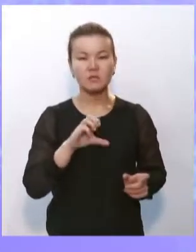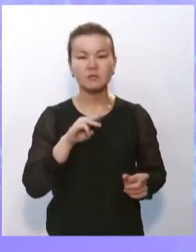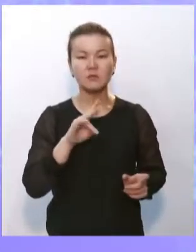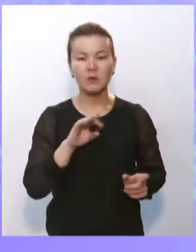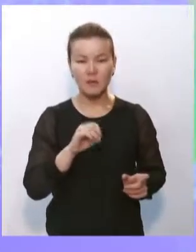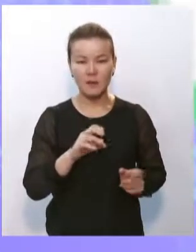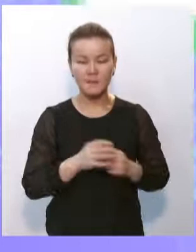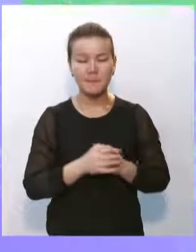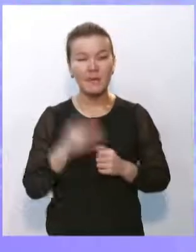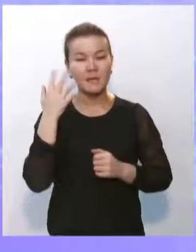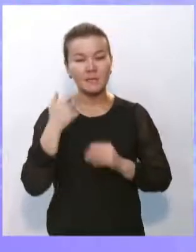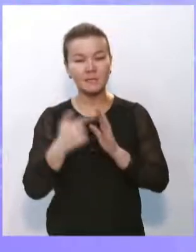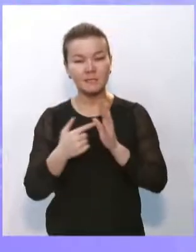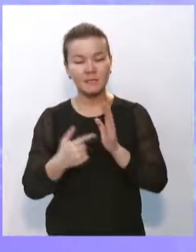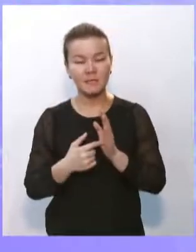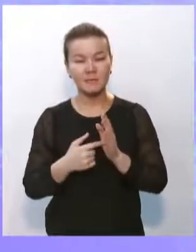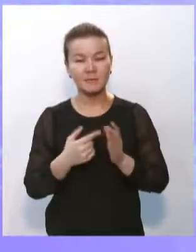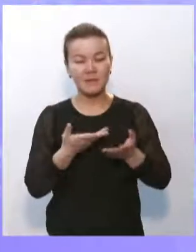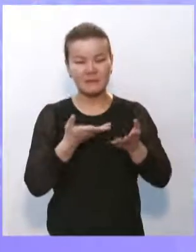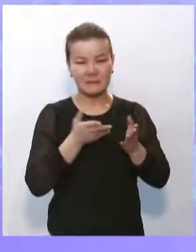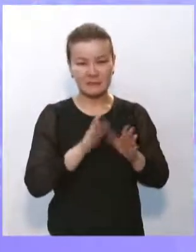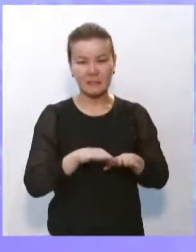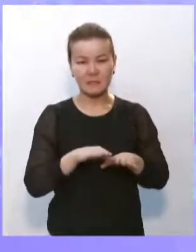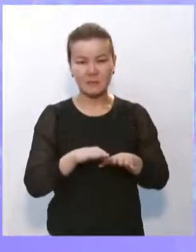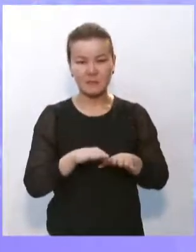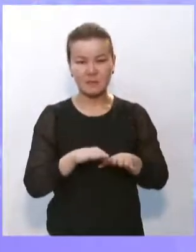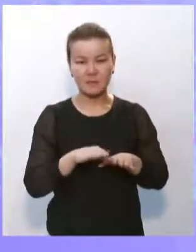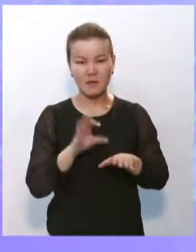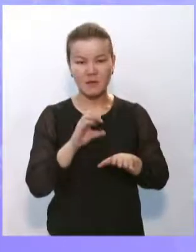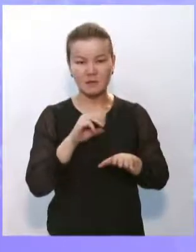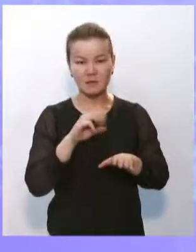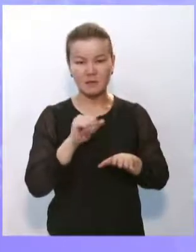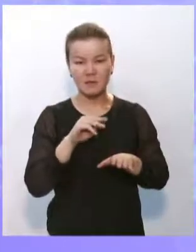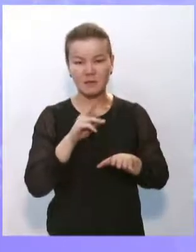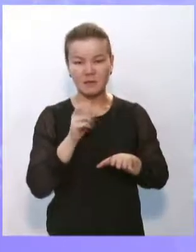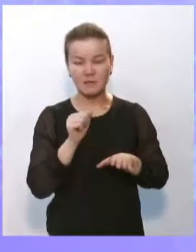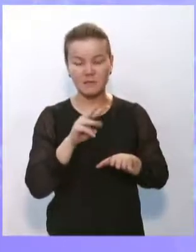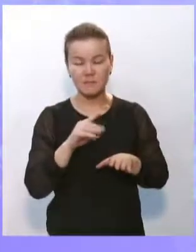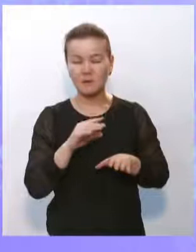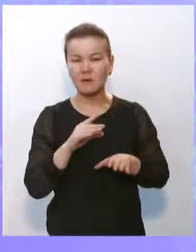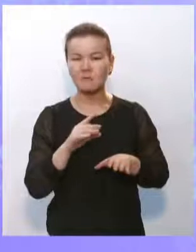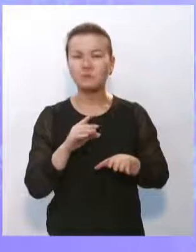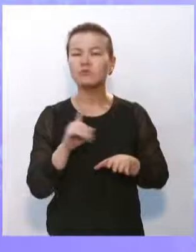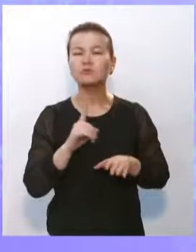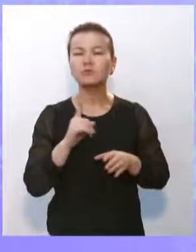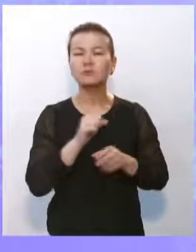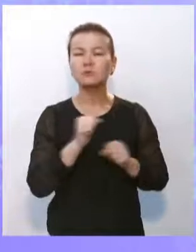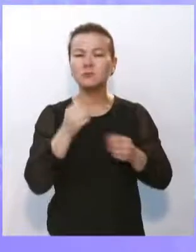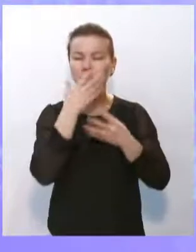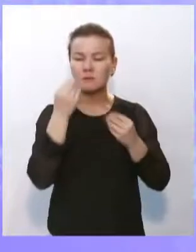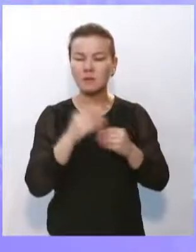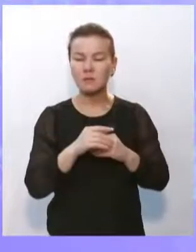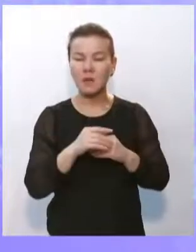определение с остатком о чем мы не должны забывать остаток